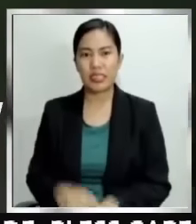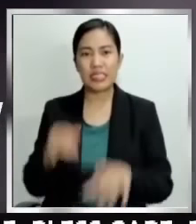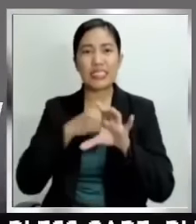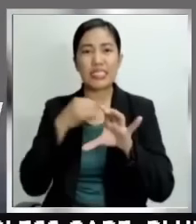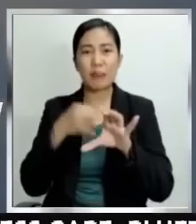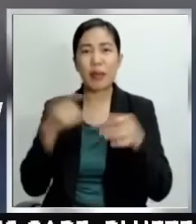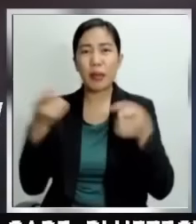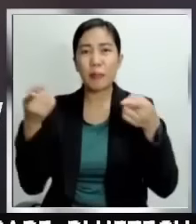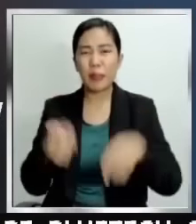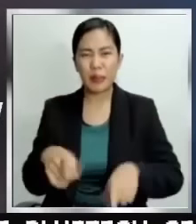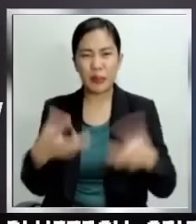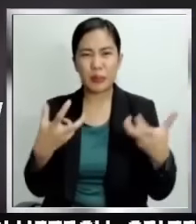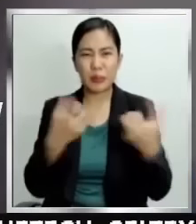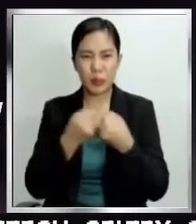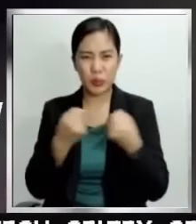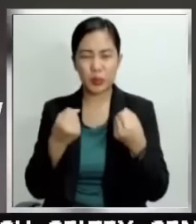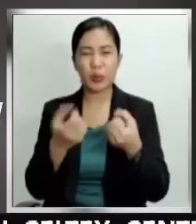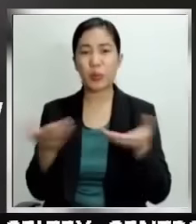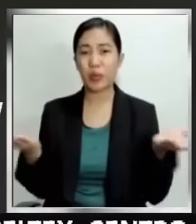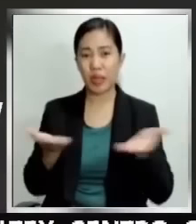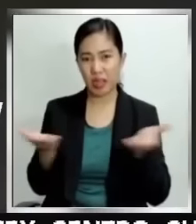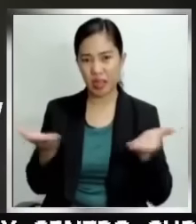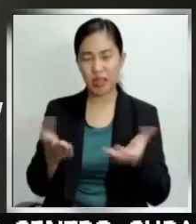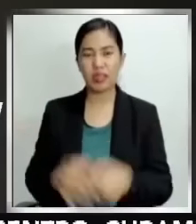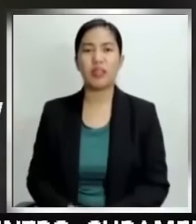Paniran, Cebu, Zamboanga del Norte.